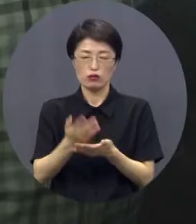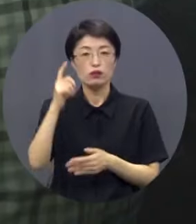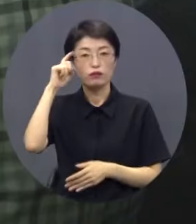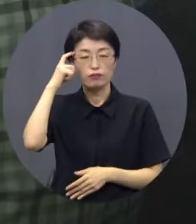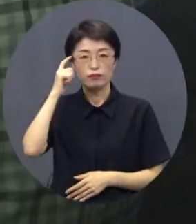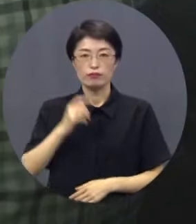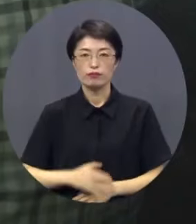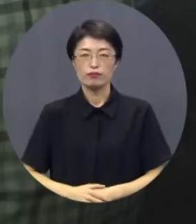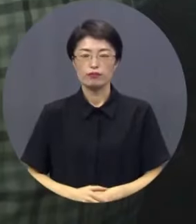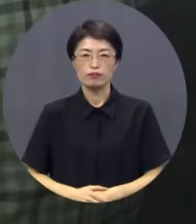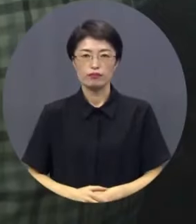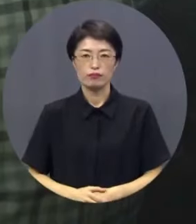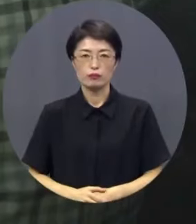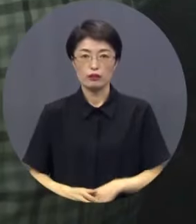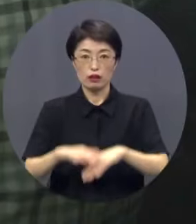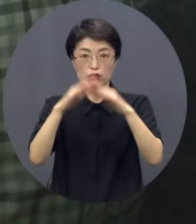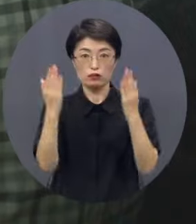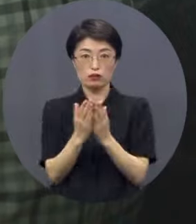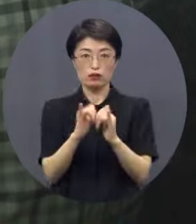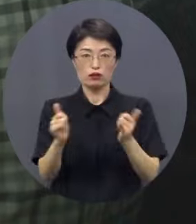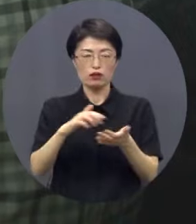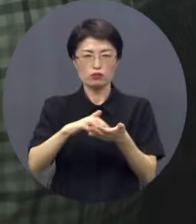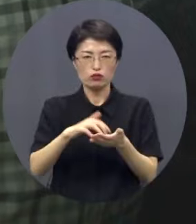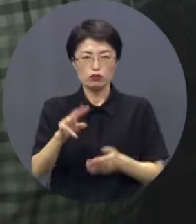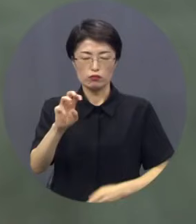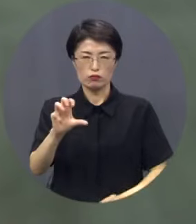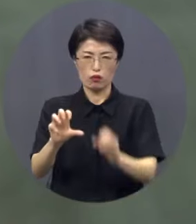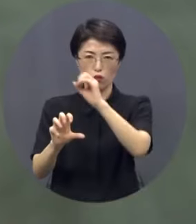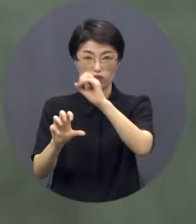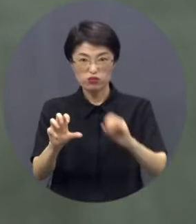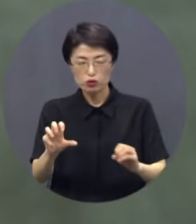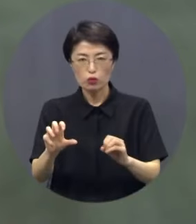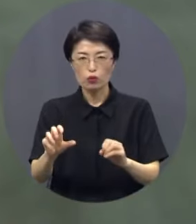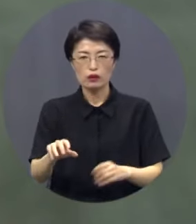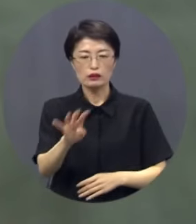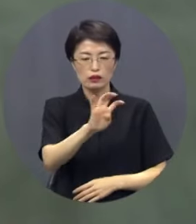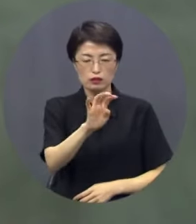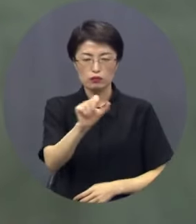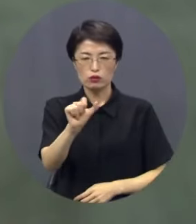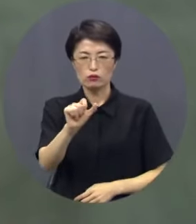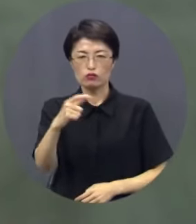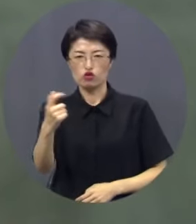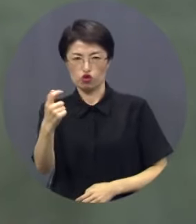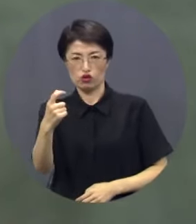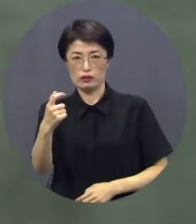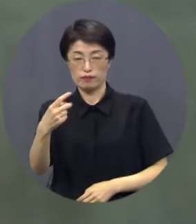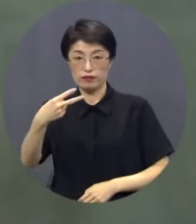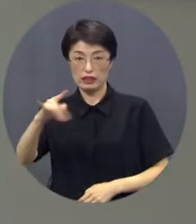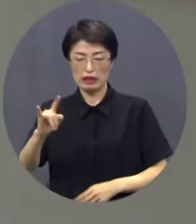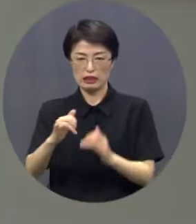있습니다 전체인구 35% 지하는 4 60대 중년이